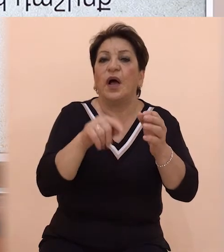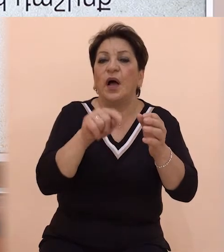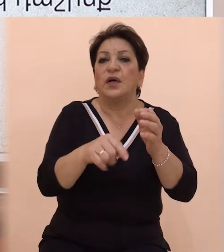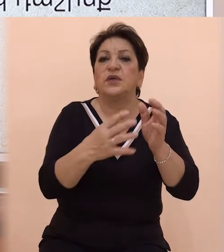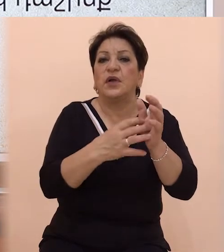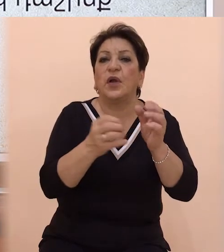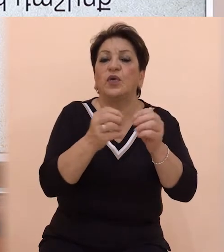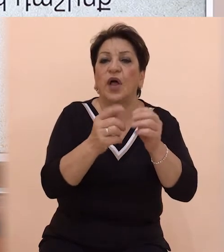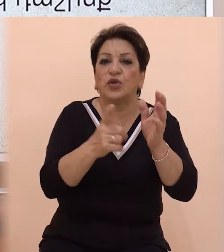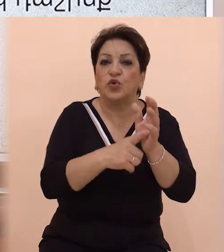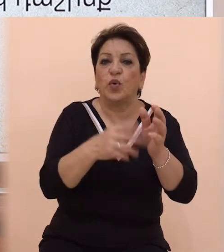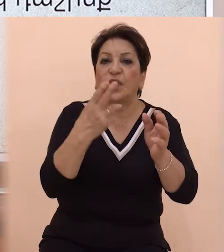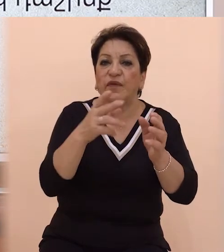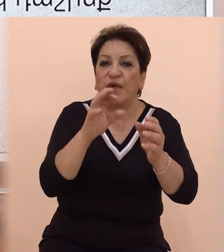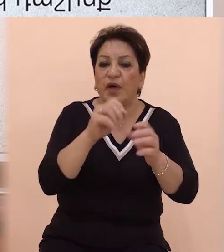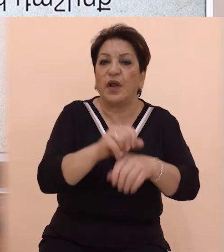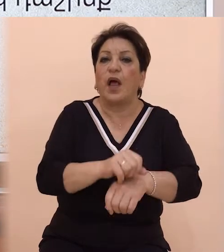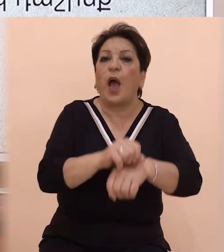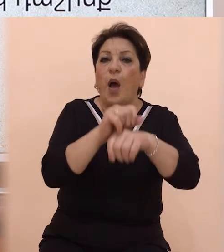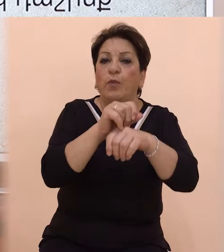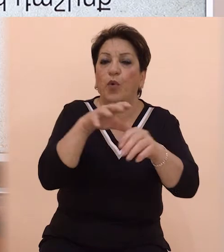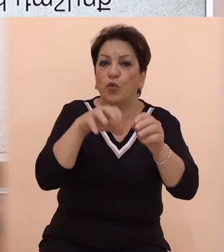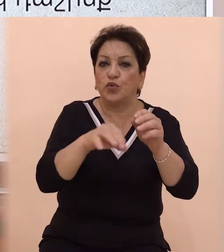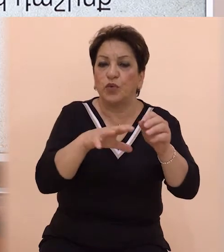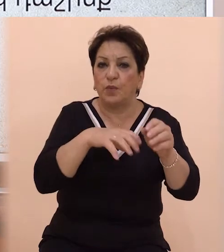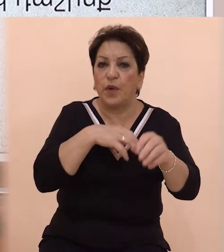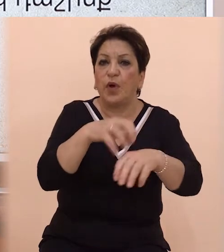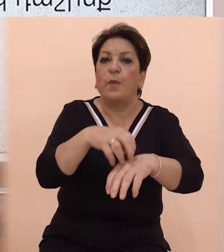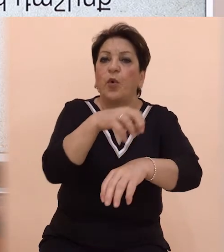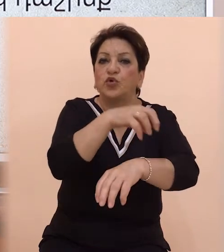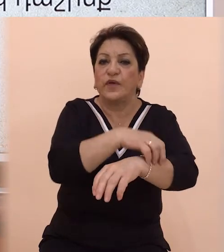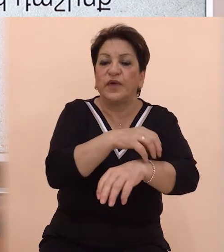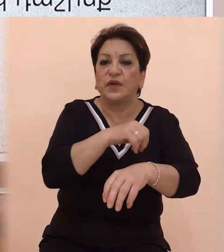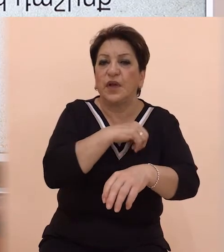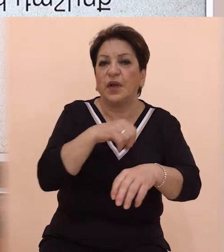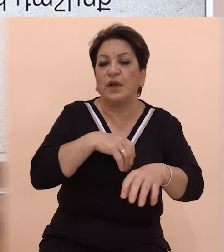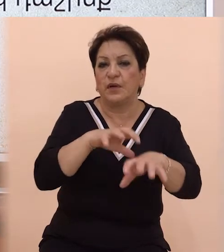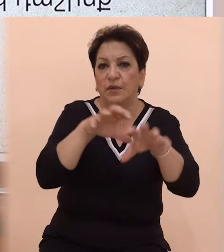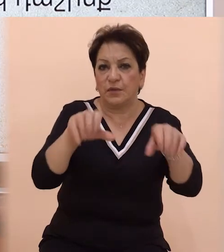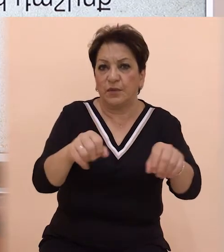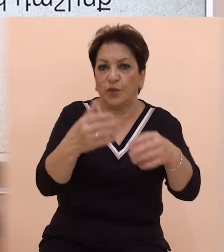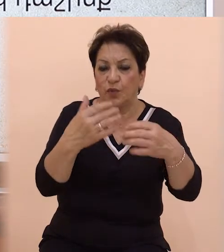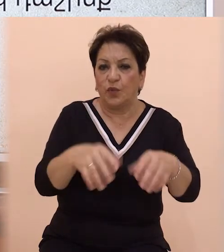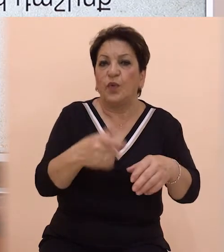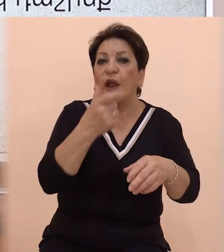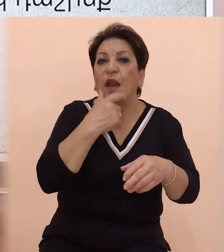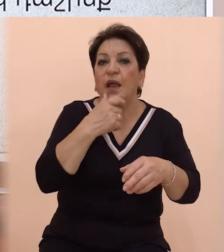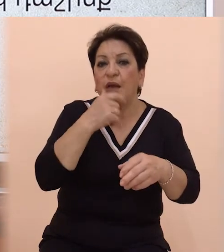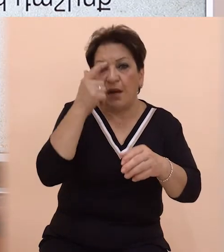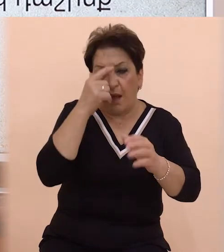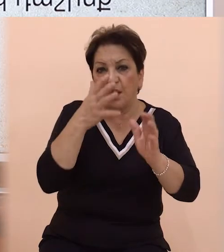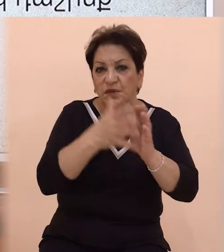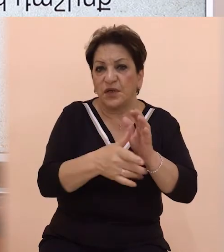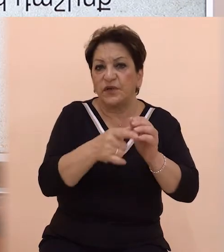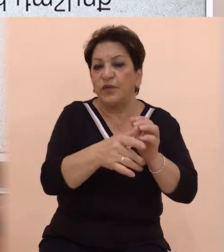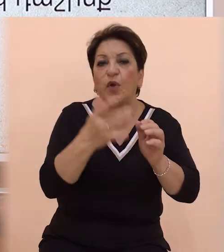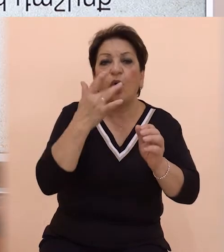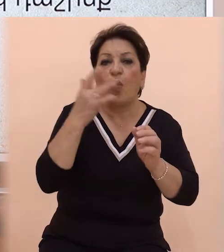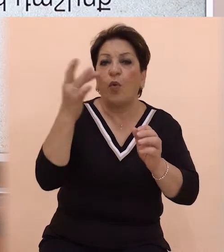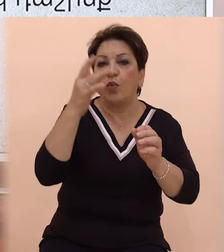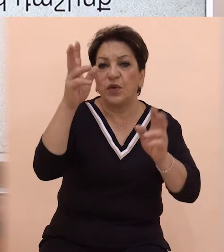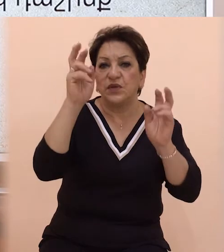թվականի Հոգտեմբերյան հեղափողթյան արդյունքում բոլշեվիքները եկանի շխանության։ լենինը հասկացա, որ իր կոմունիստական